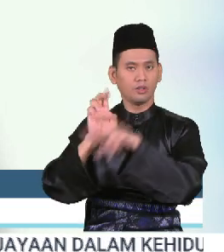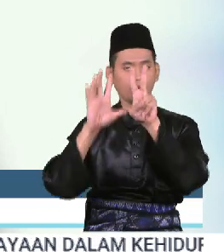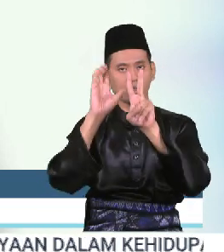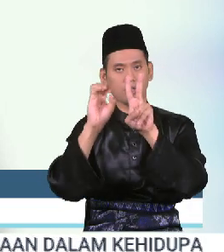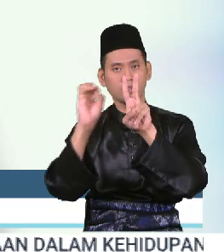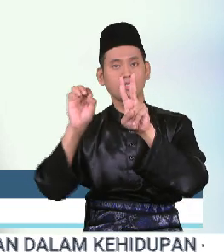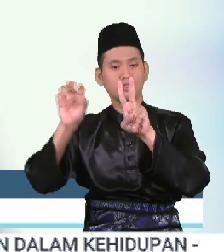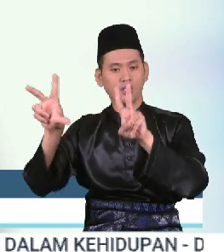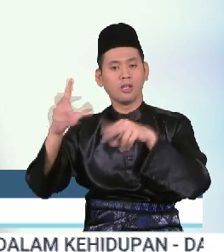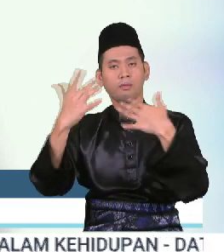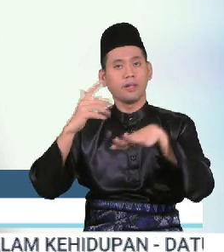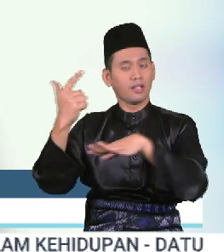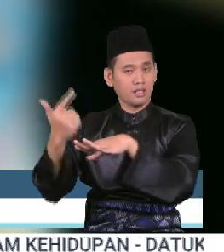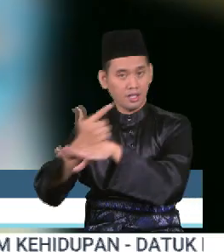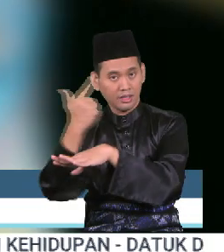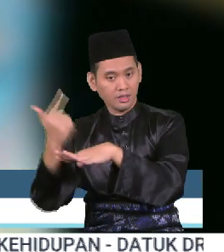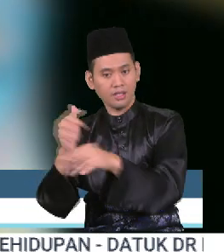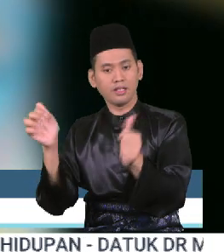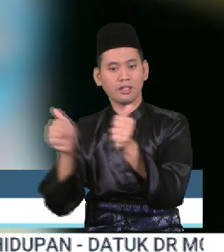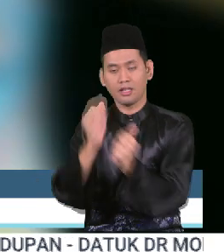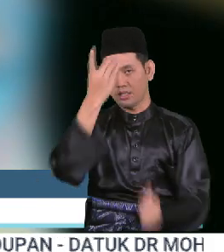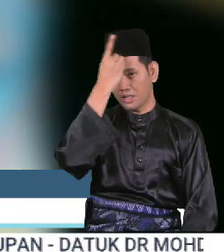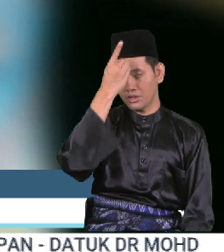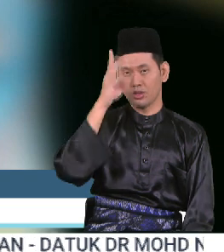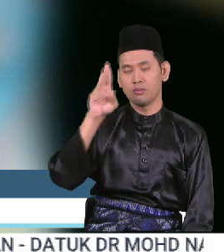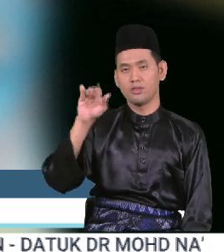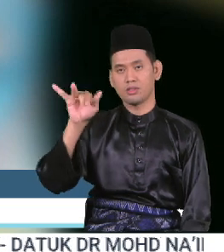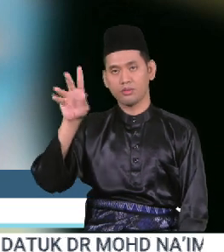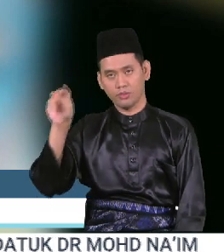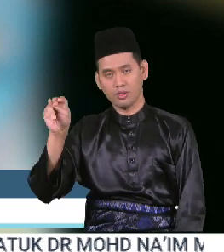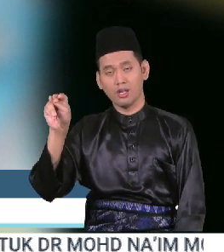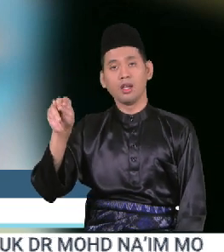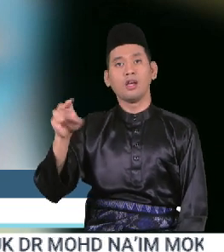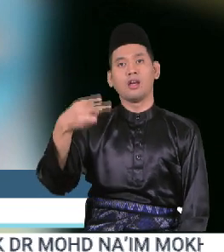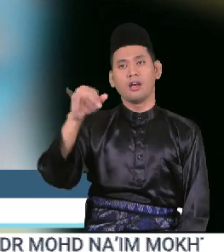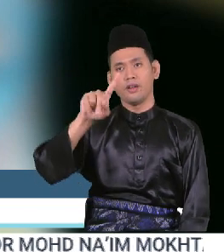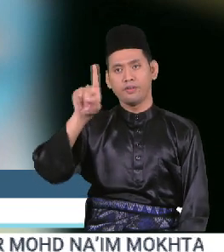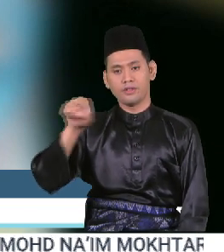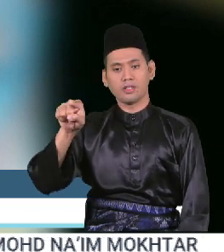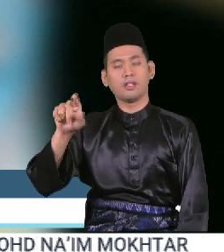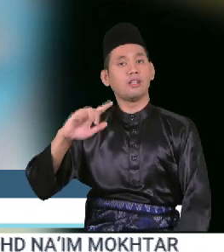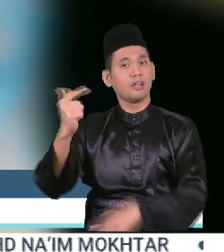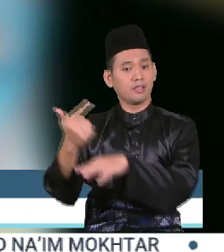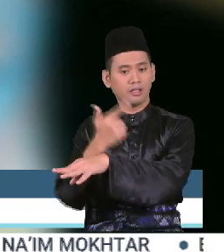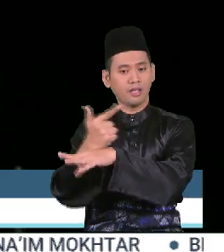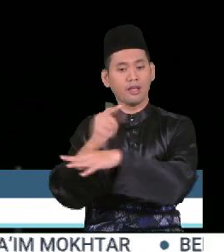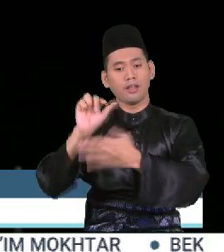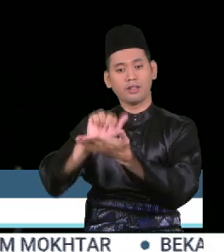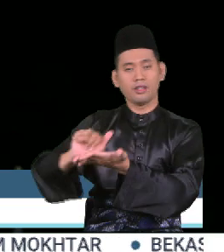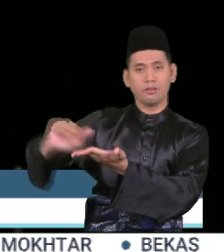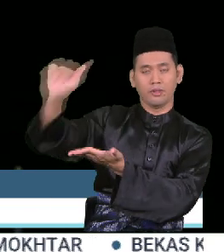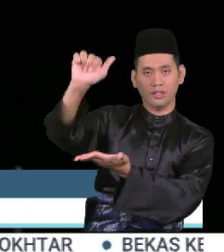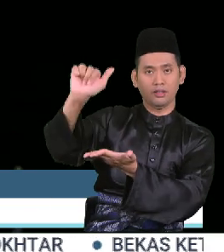pernah berlatih di bawah bimbingan Datuk Misbun Siddiq. Hafiz sebelum ini melatih Sindhu secara sambilan di Akademi Badminton Suchitra